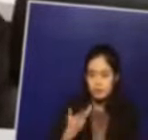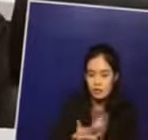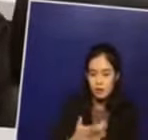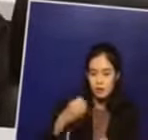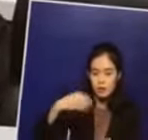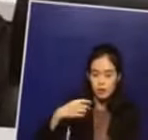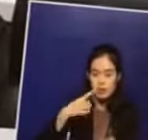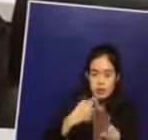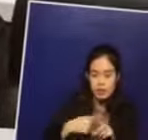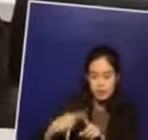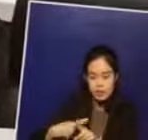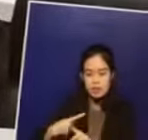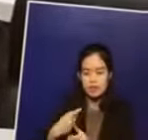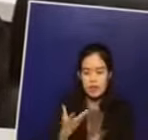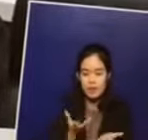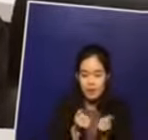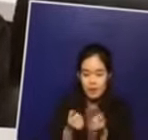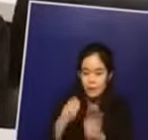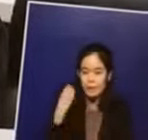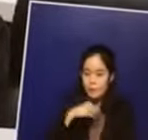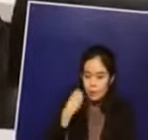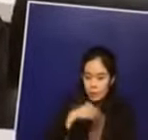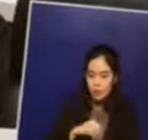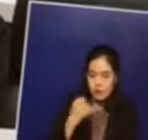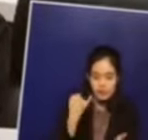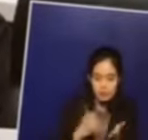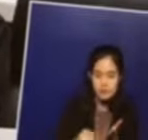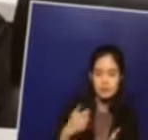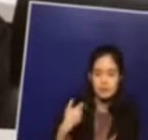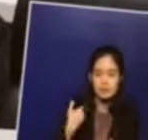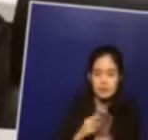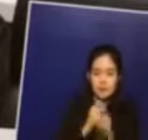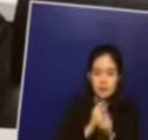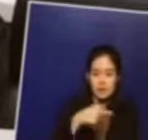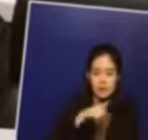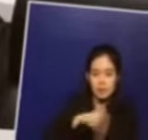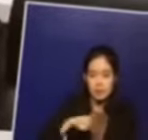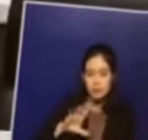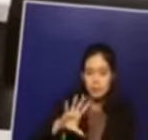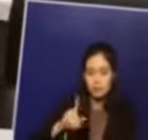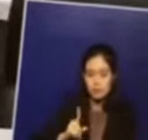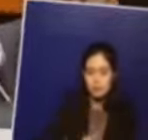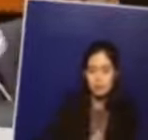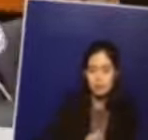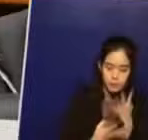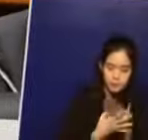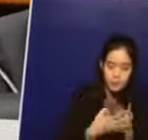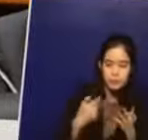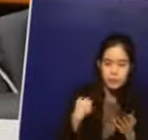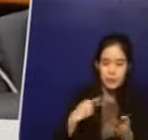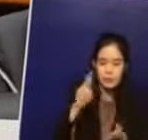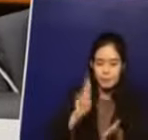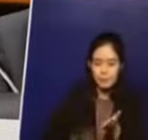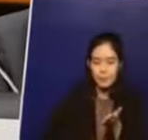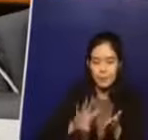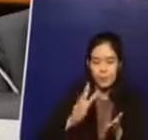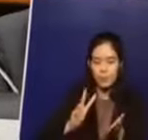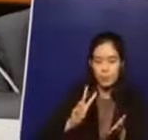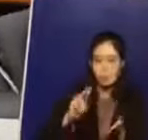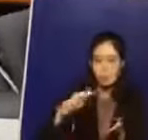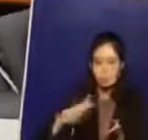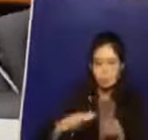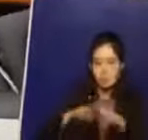กเดือนถือเป็นความผิดตามกฎหมายปปช. 2561มาตรา128มีบาทคิดเป็นโทษจ